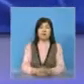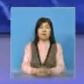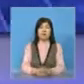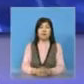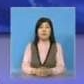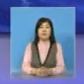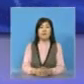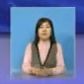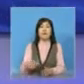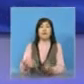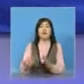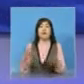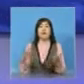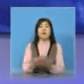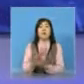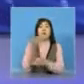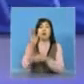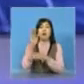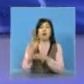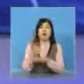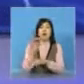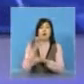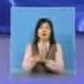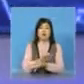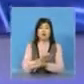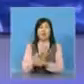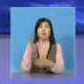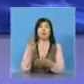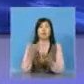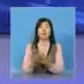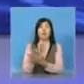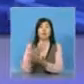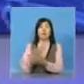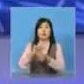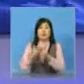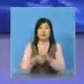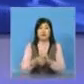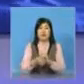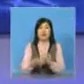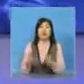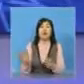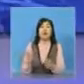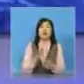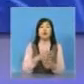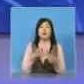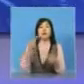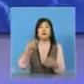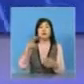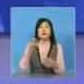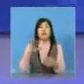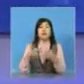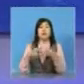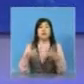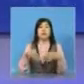Қаладағы аялдамалар жаңартылып, жер 20 жылға жалға беріледі. Тек күту алаңы емес, бір бөлігі сауда павильоны болады.